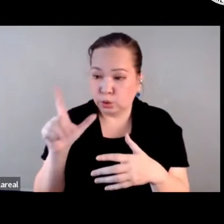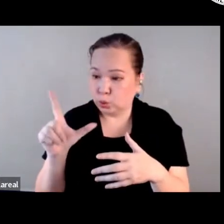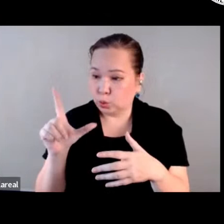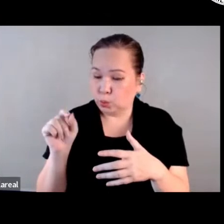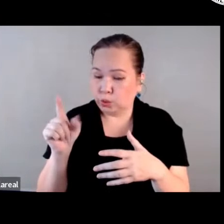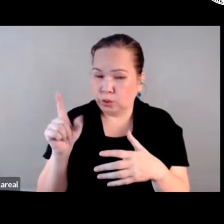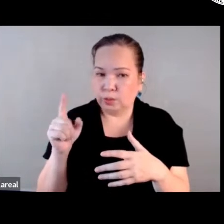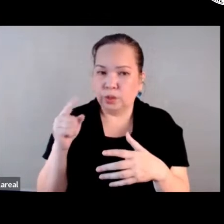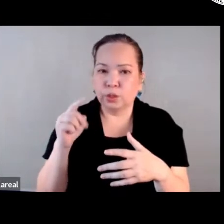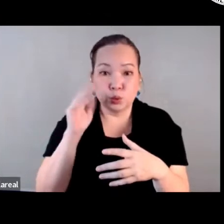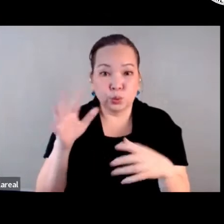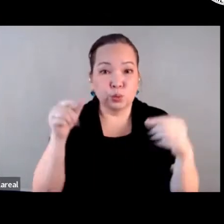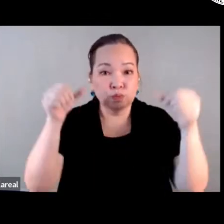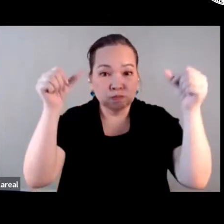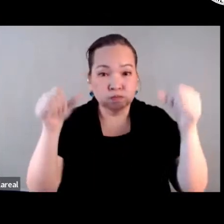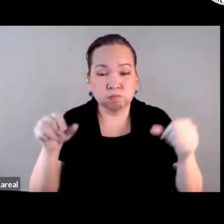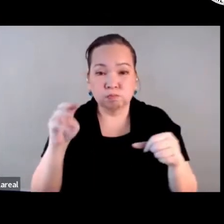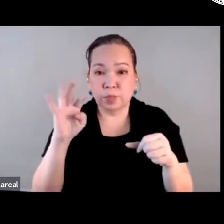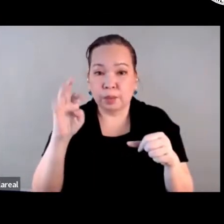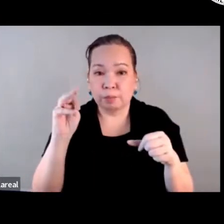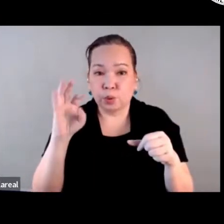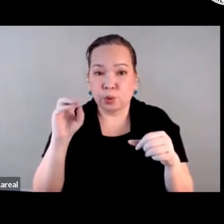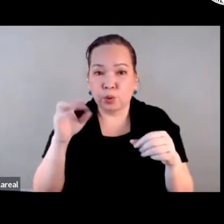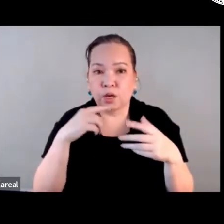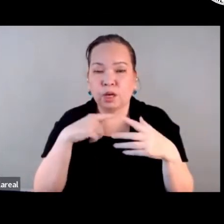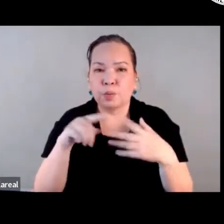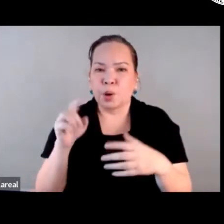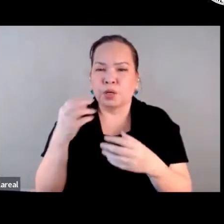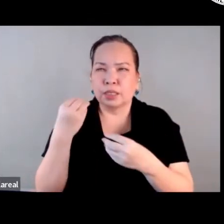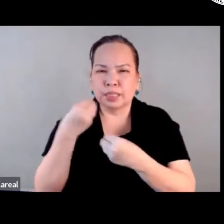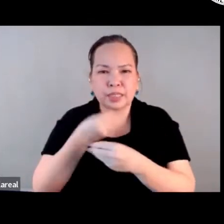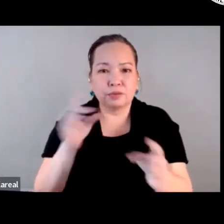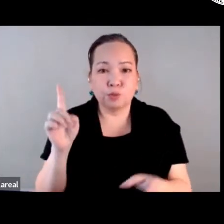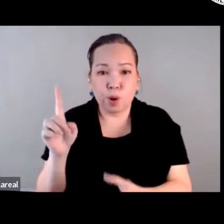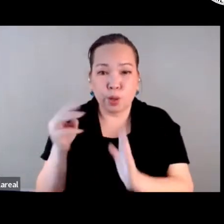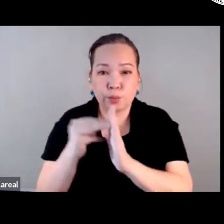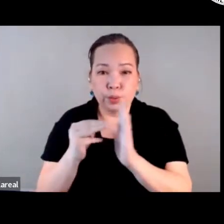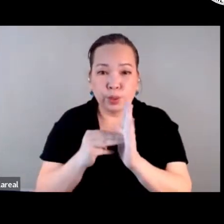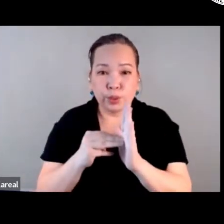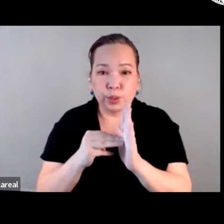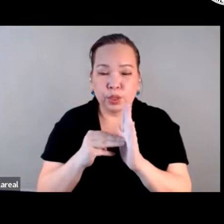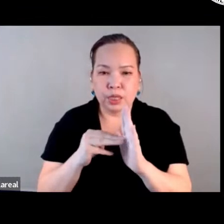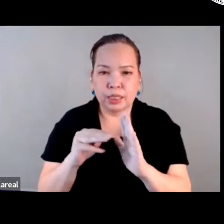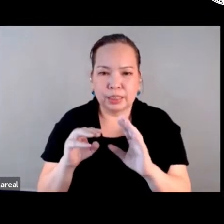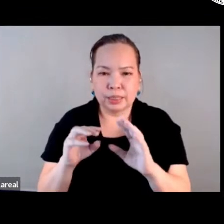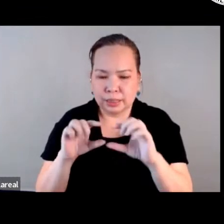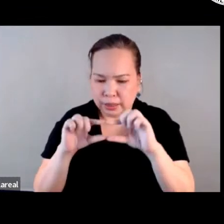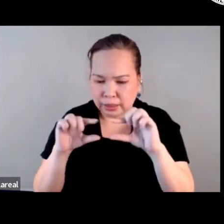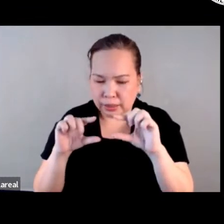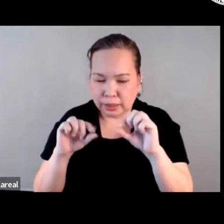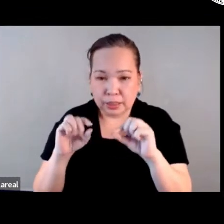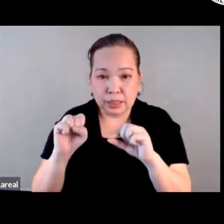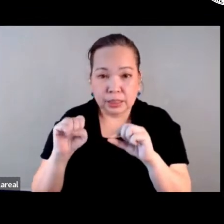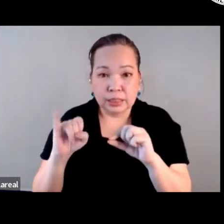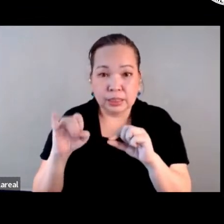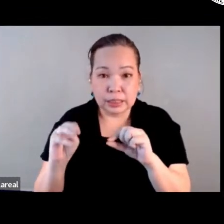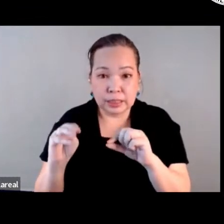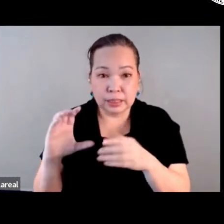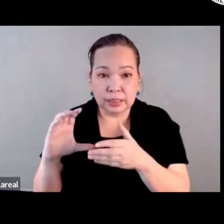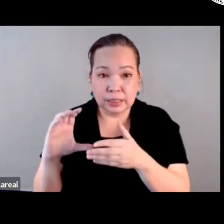million DepEd SIM cards, no, na bibigay sa lahat ng teachers and personnel loaded with initial